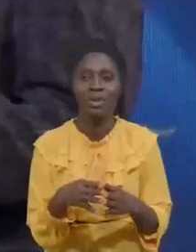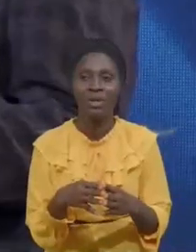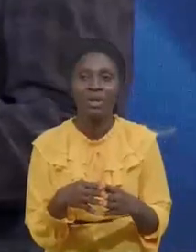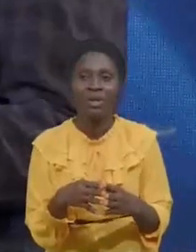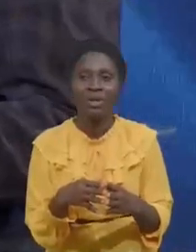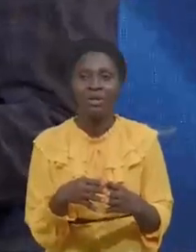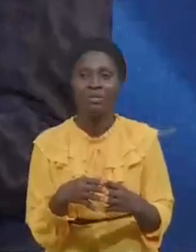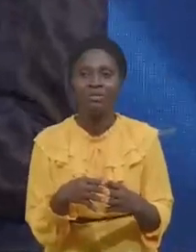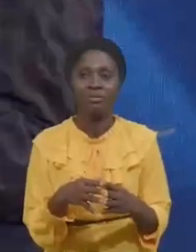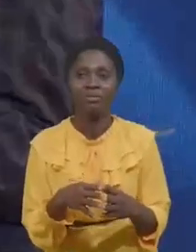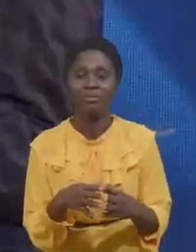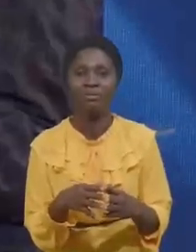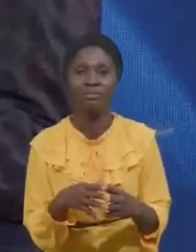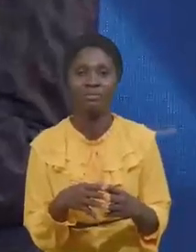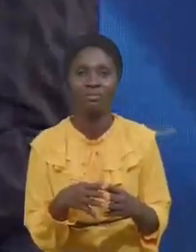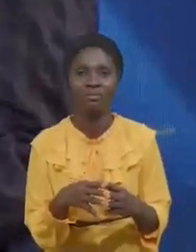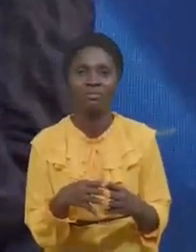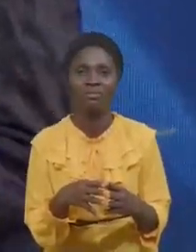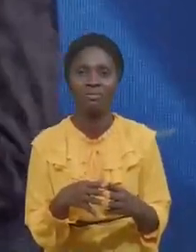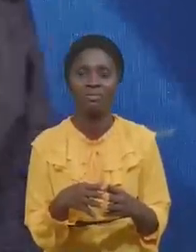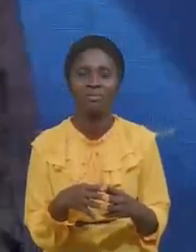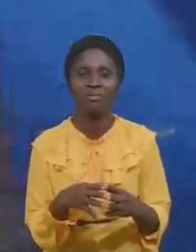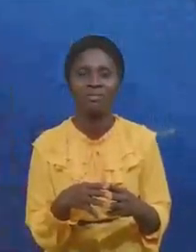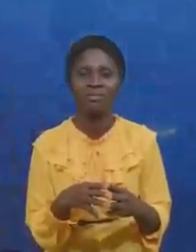on les appelle des créatures,